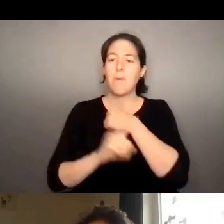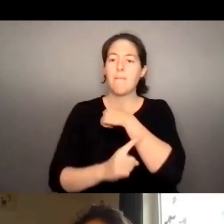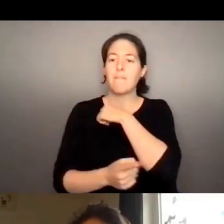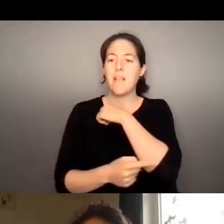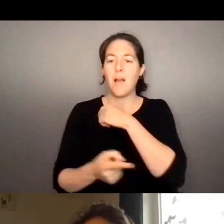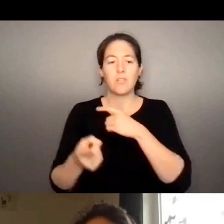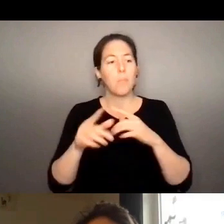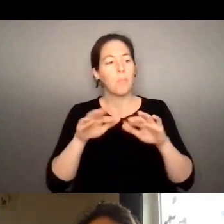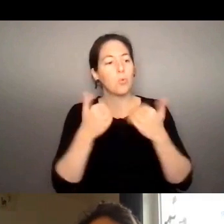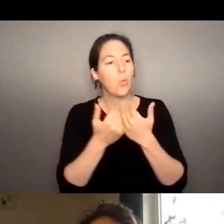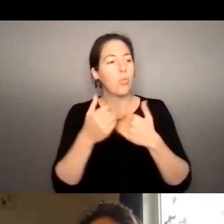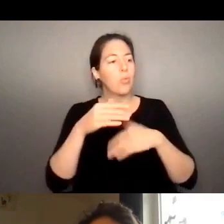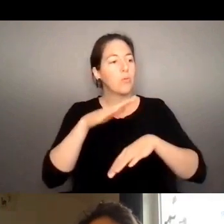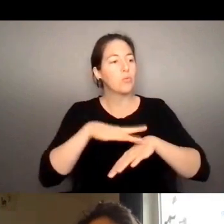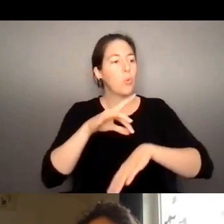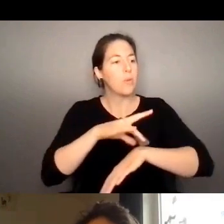surface.